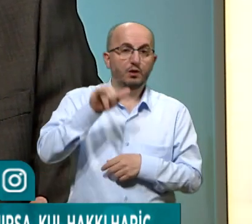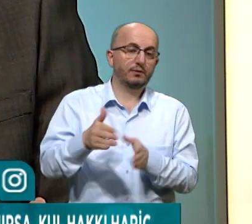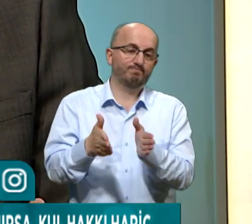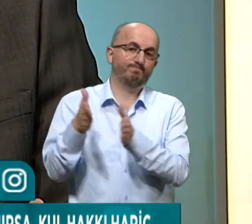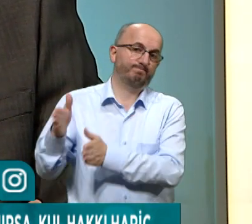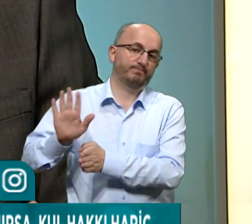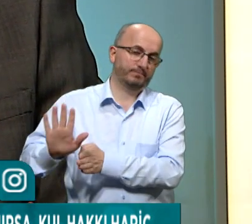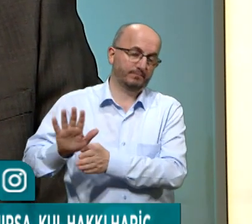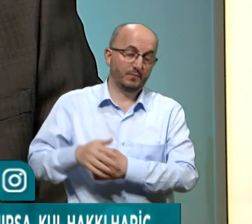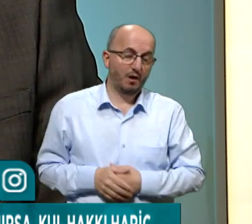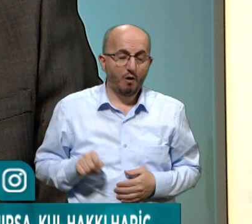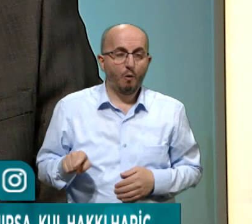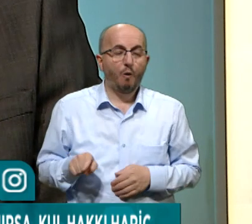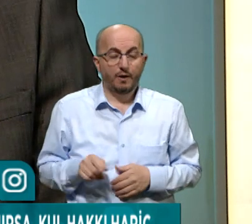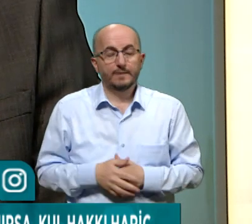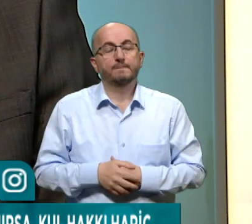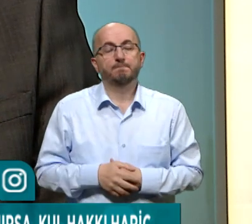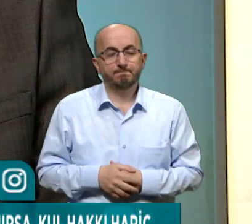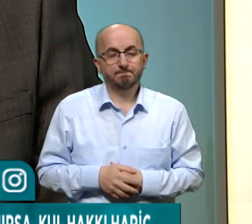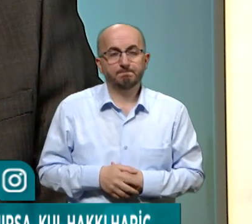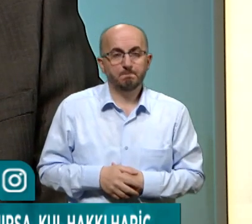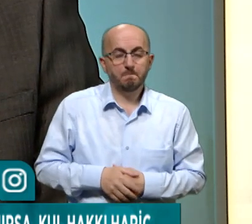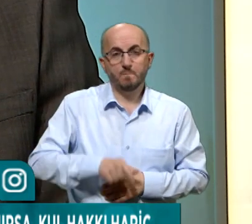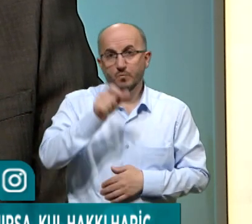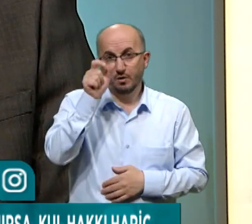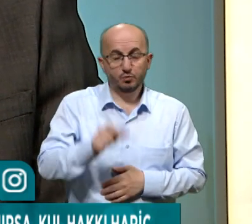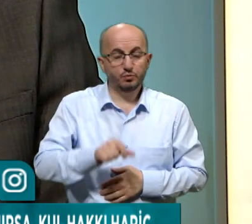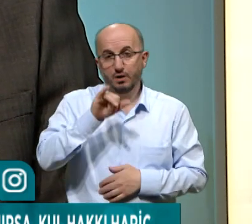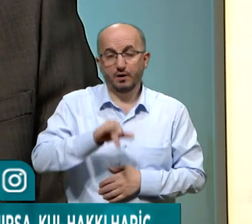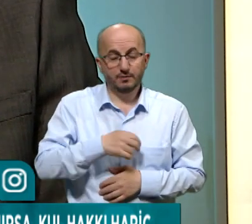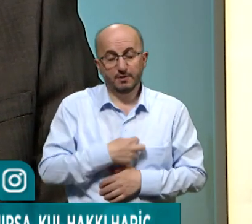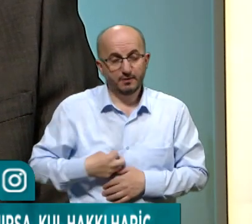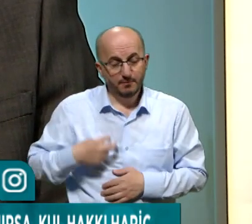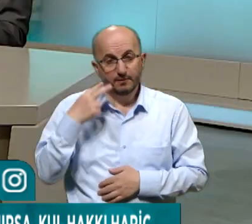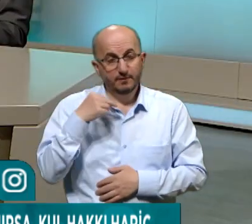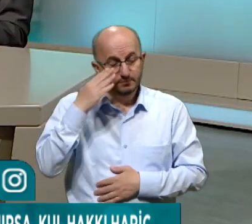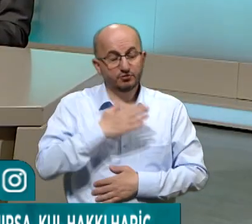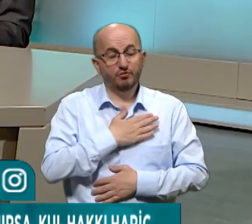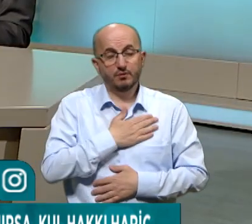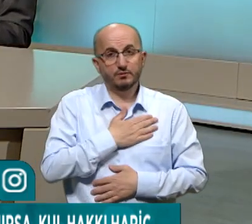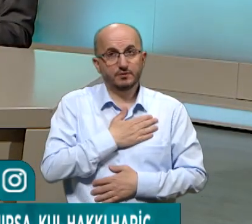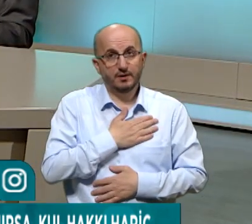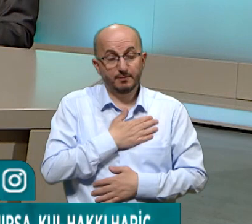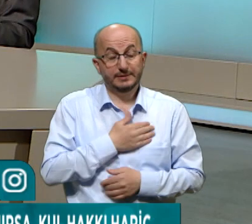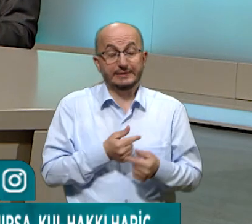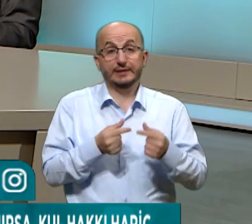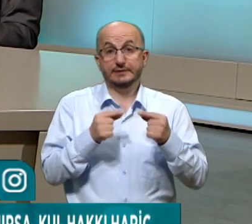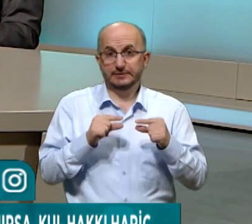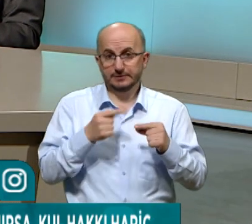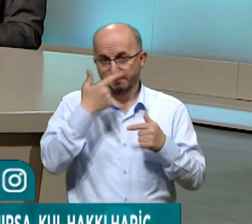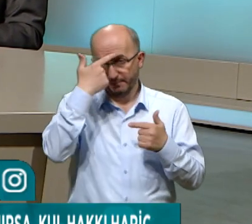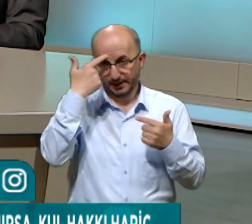defa çıkacağız Çünkü o ayrı Okul hakları Hadi peygamber aleyhissalâtü vesselam Efendimiz'in hadisi